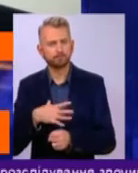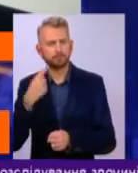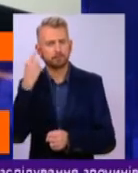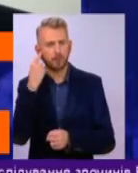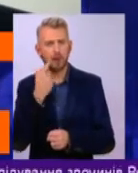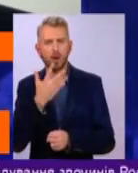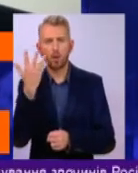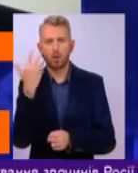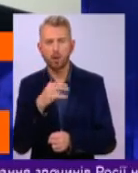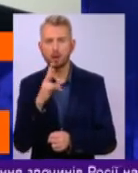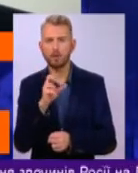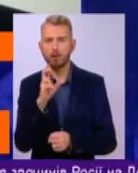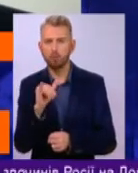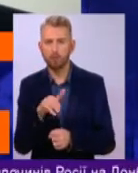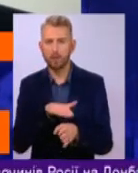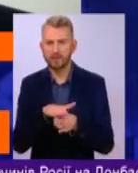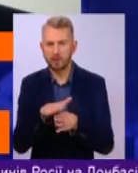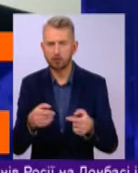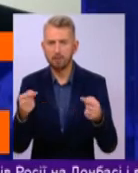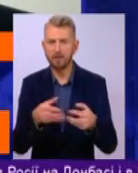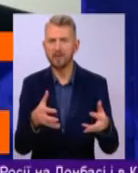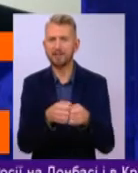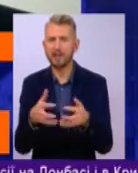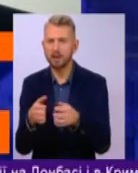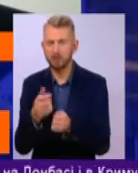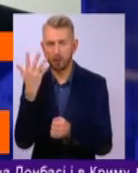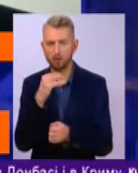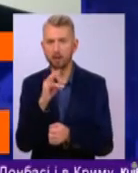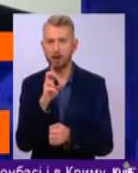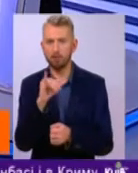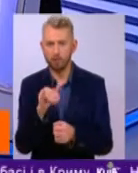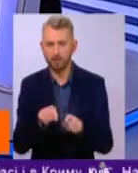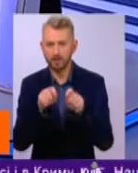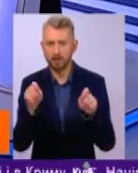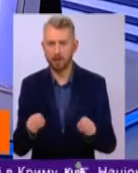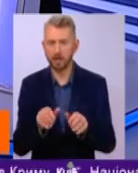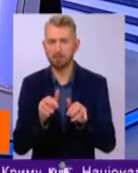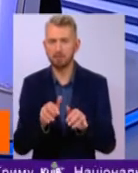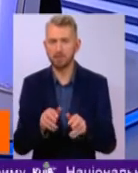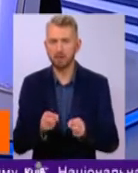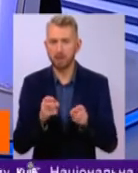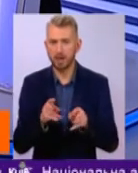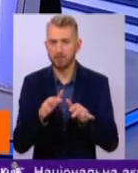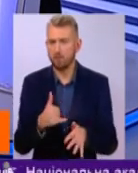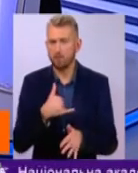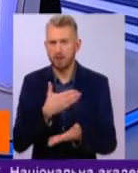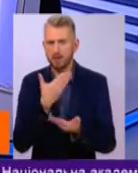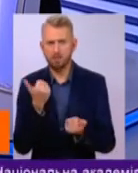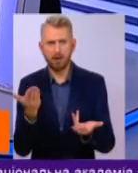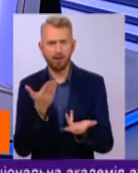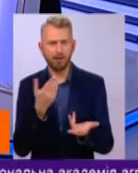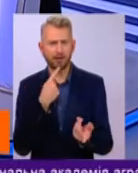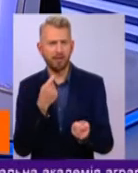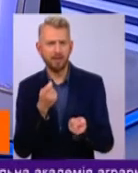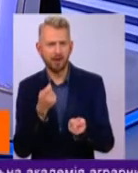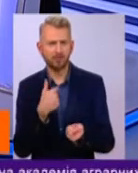коли НАБУ здійснює певні затримання, коли НАБУ відкриває певні кримінальні справи, в мене немає якихось застережень, і я